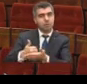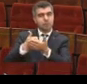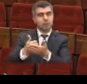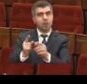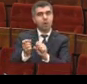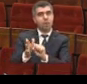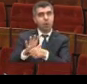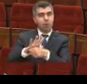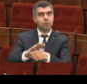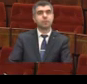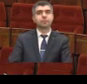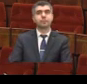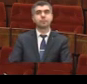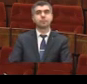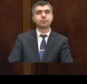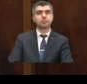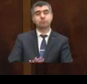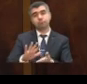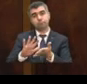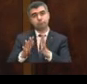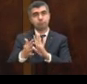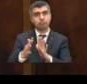وفر لهذا الصندوق، وفر للحكومة حوالي